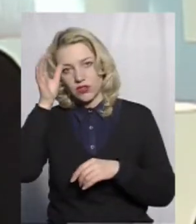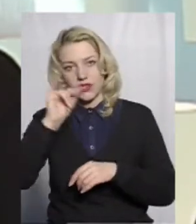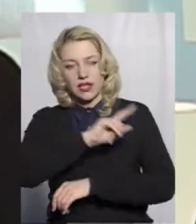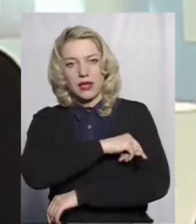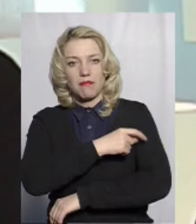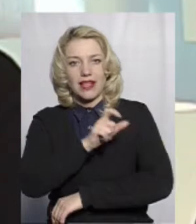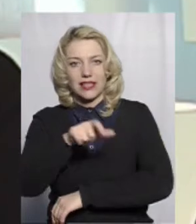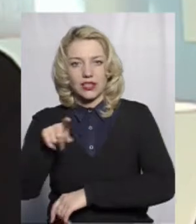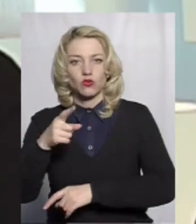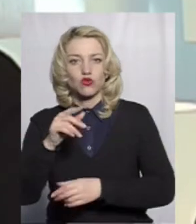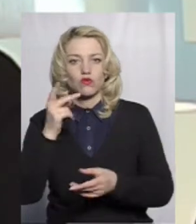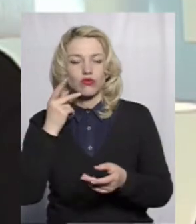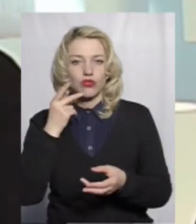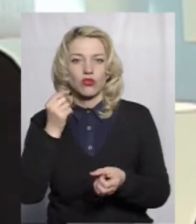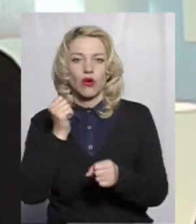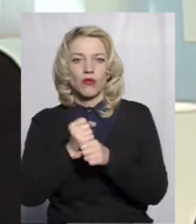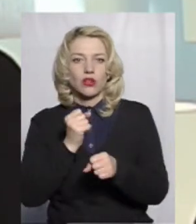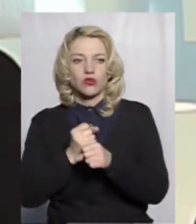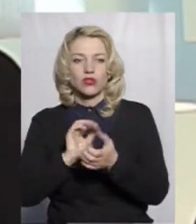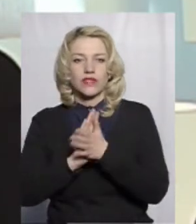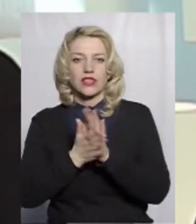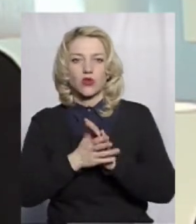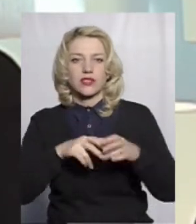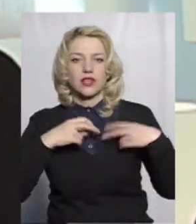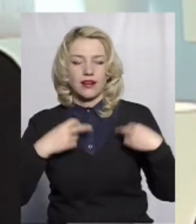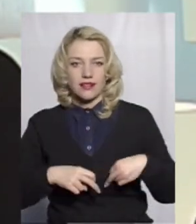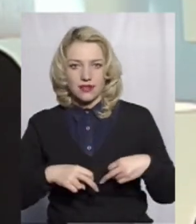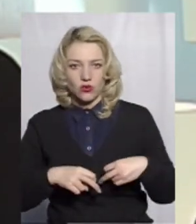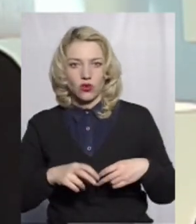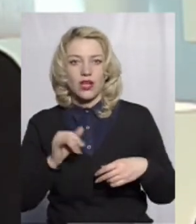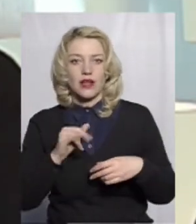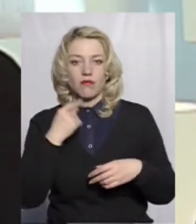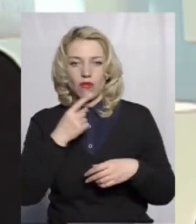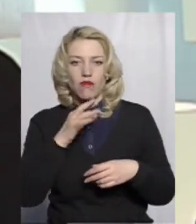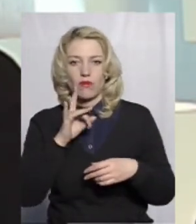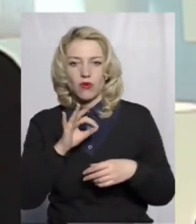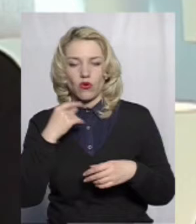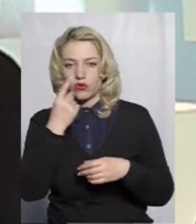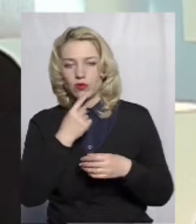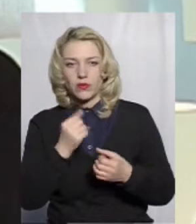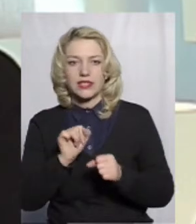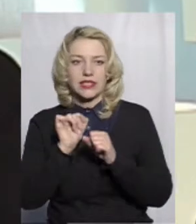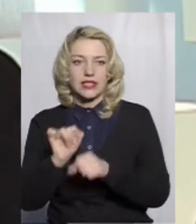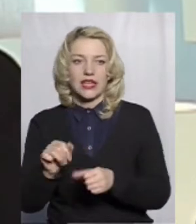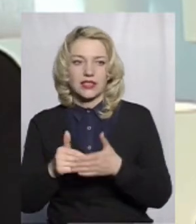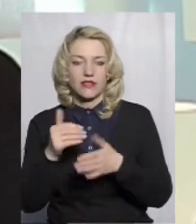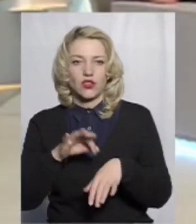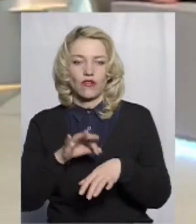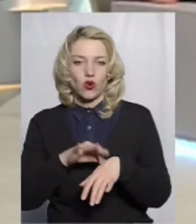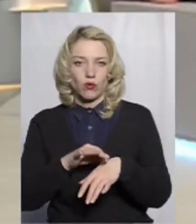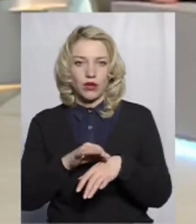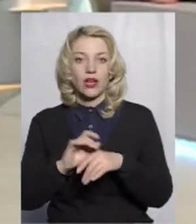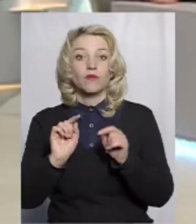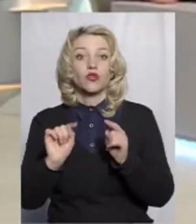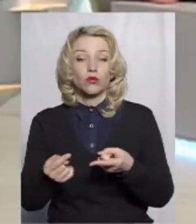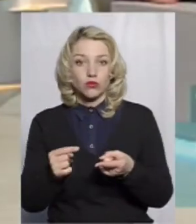медики, тому що вони постійно працюють у ситуації ризику. Іде мова про особистий захист від хвороби.